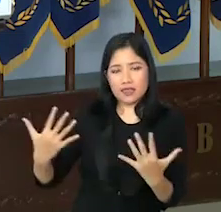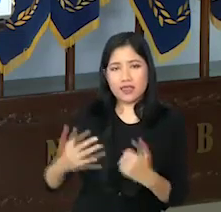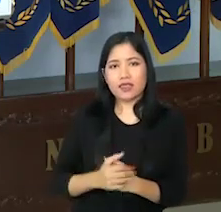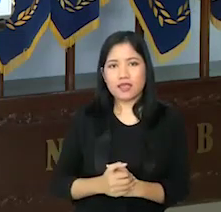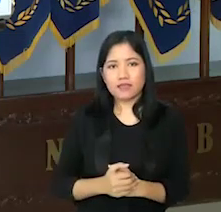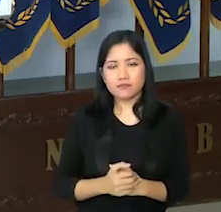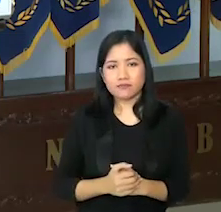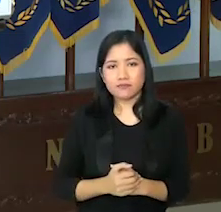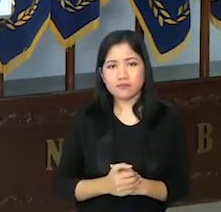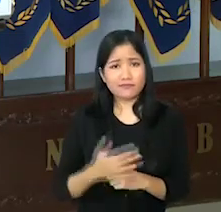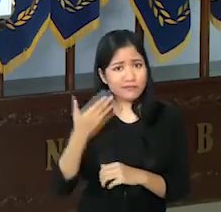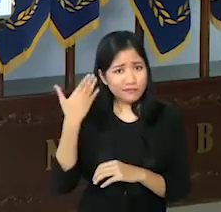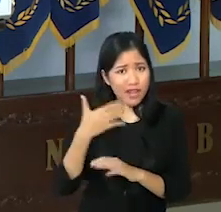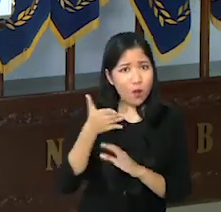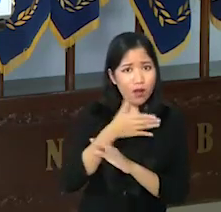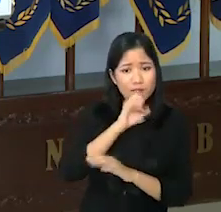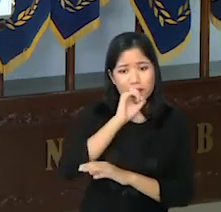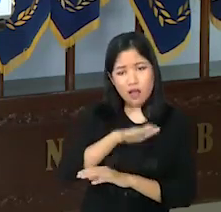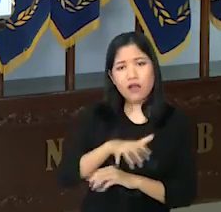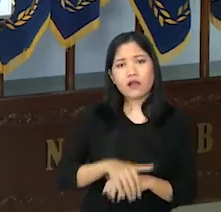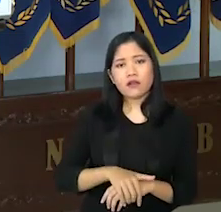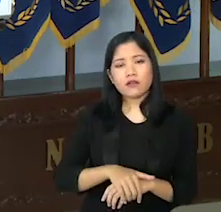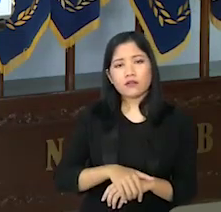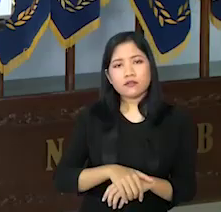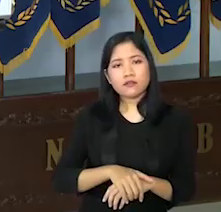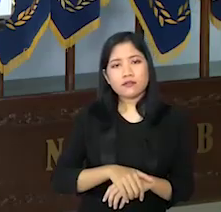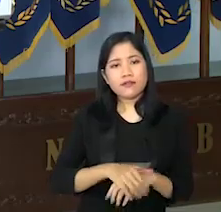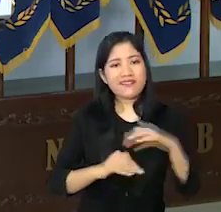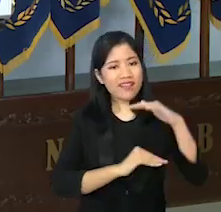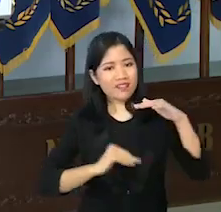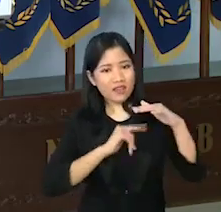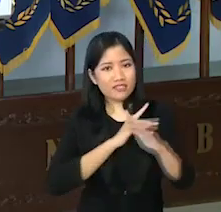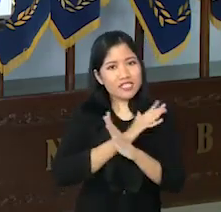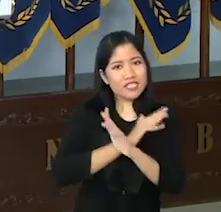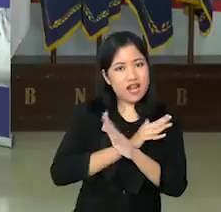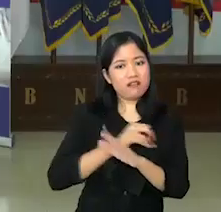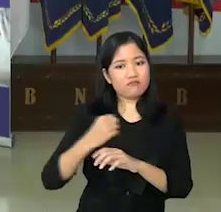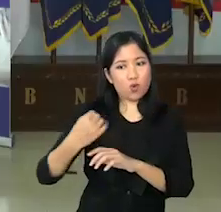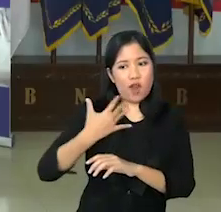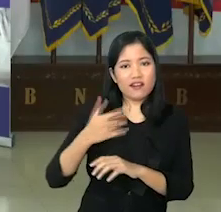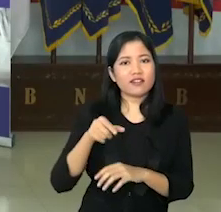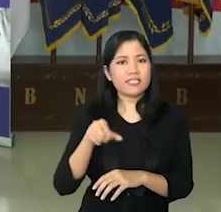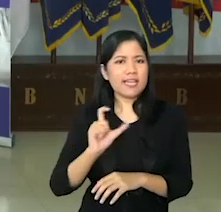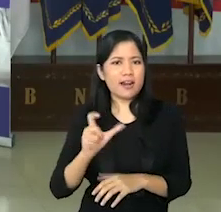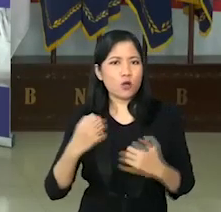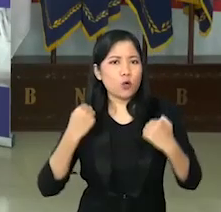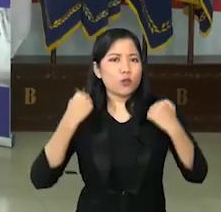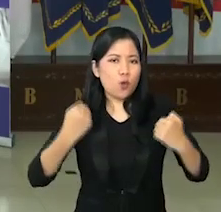diawal Bagaimana pondasi untuk mencegah penularan ini diperkuat